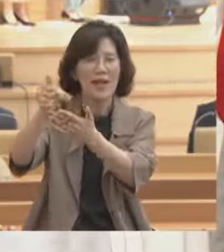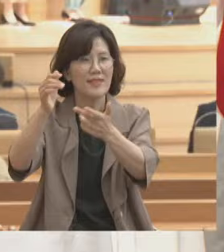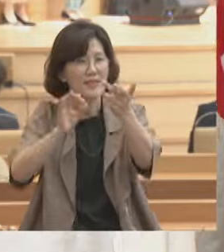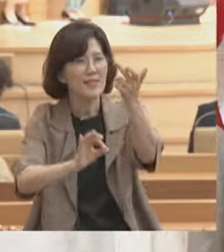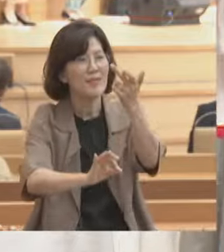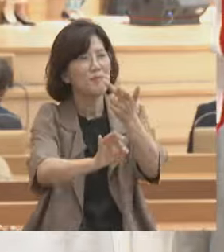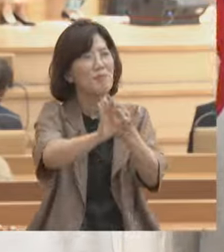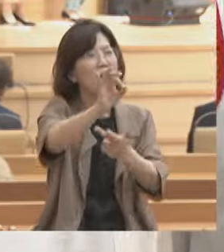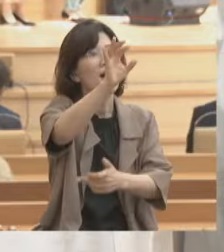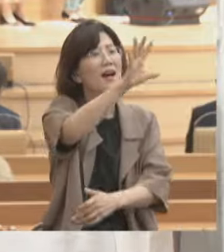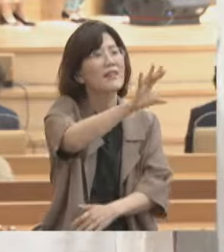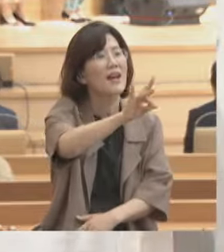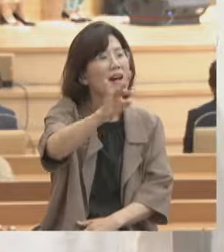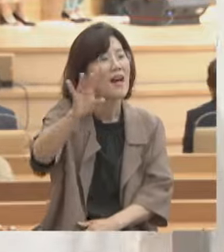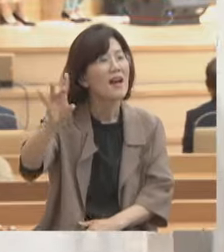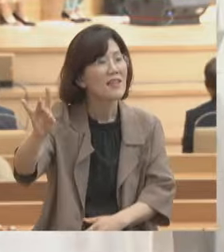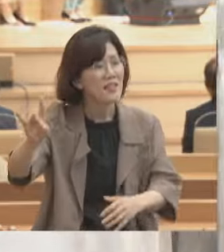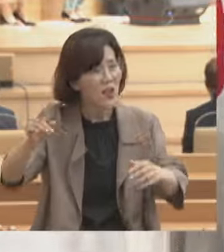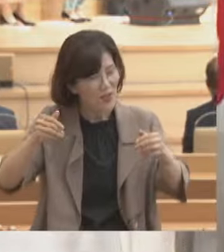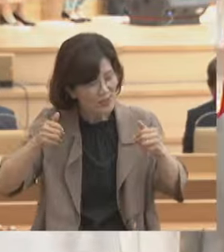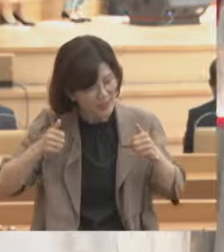분 아침마다